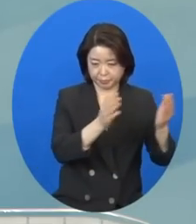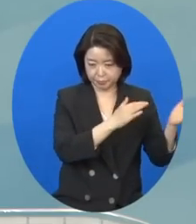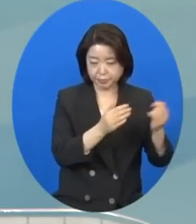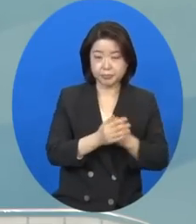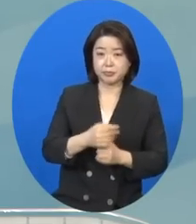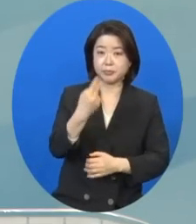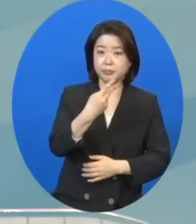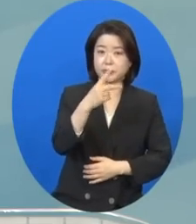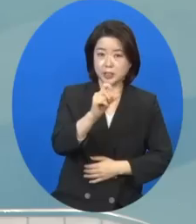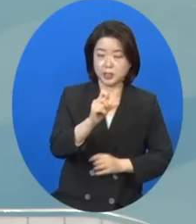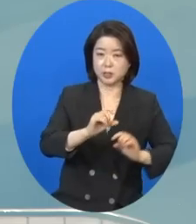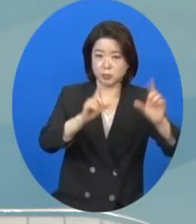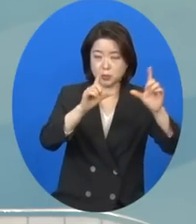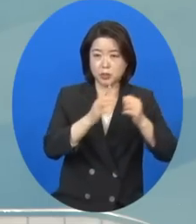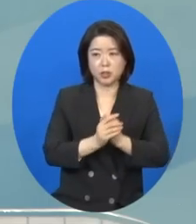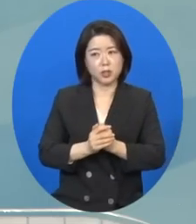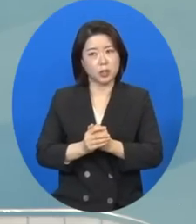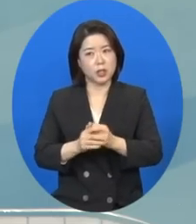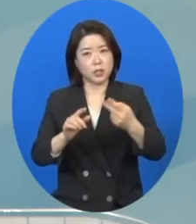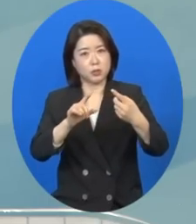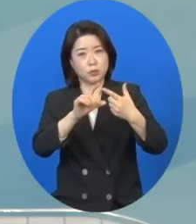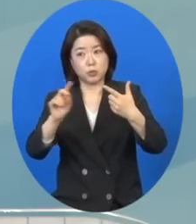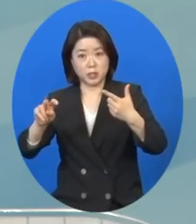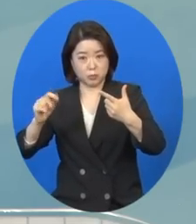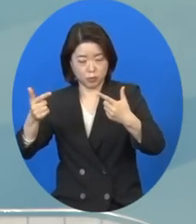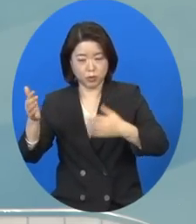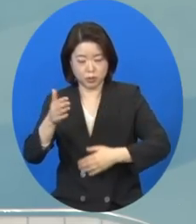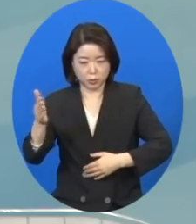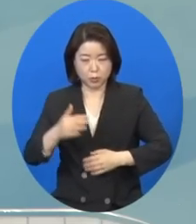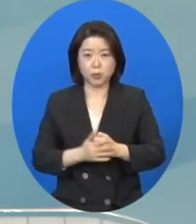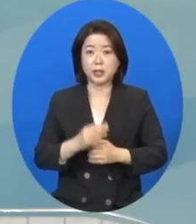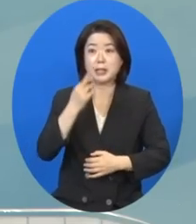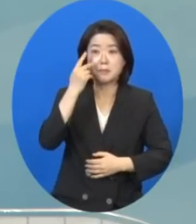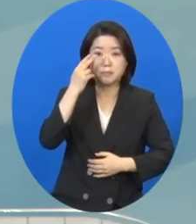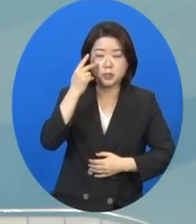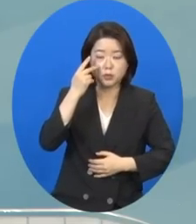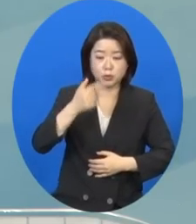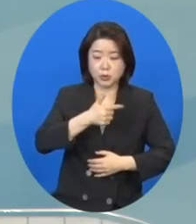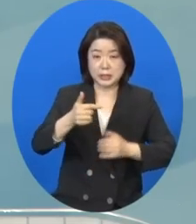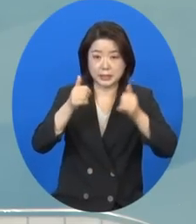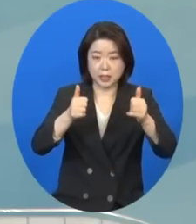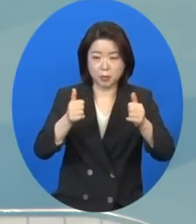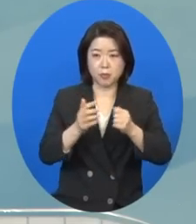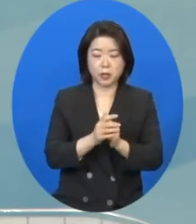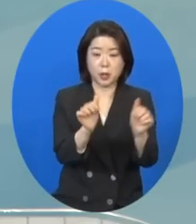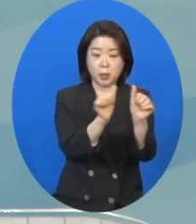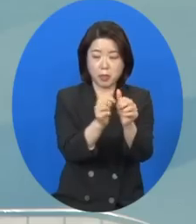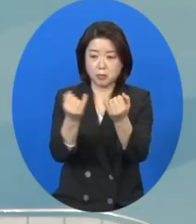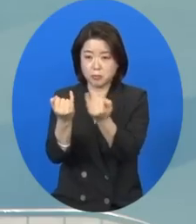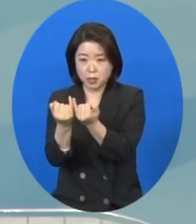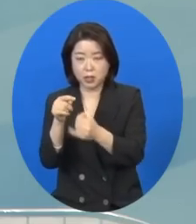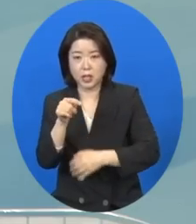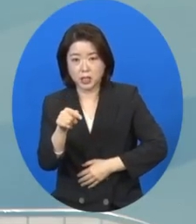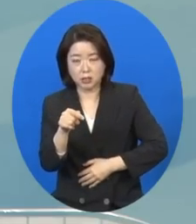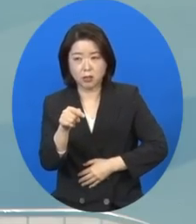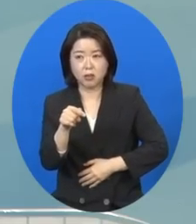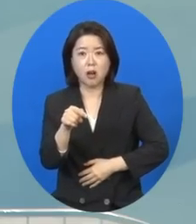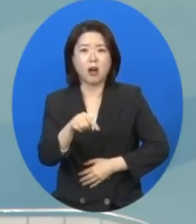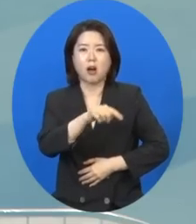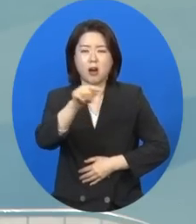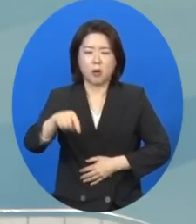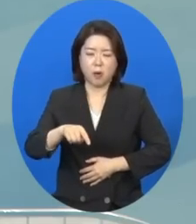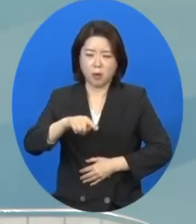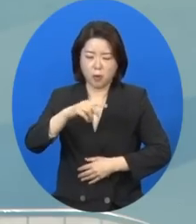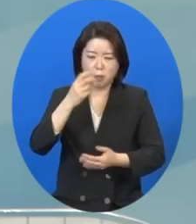6월 26일지요 미국 대법원의 법원에서 동성애 합헌 판결을 내렸어요 저는 그날을 생생히